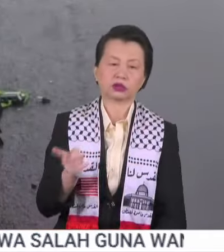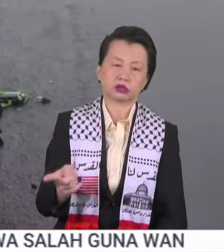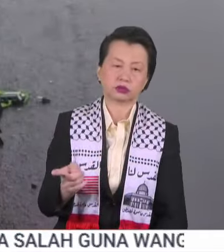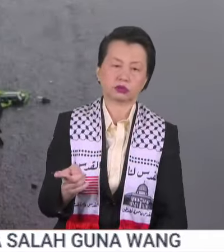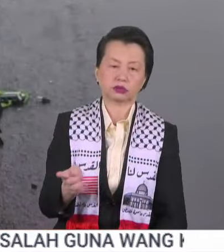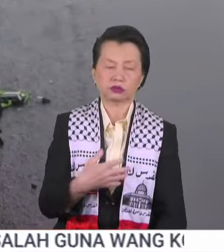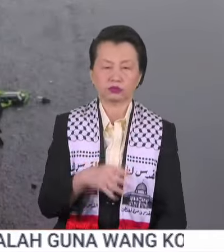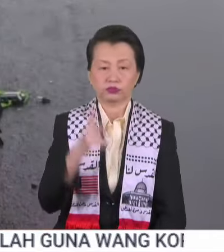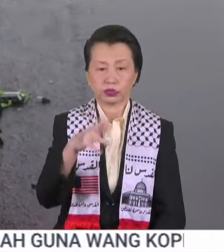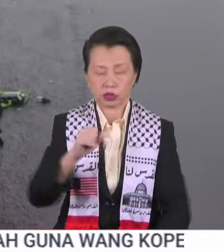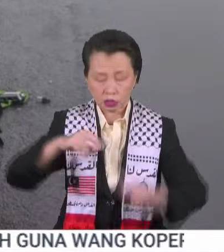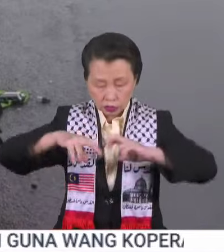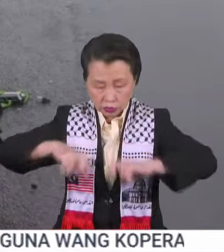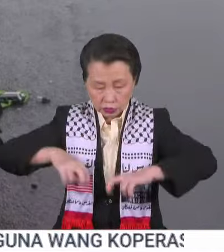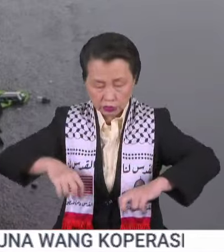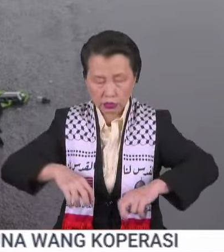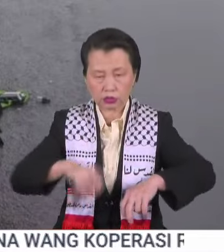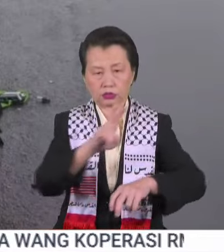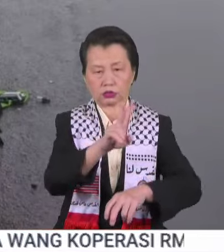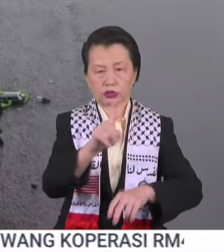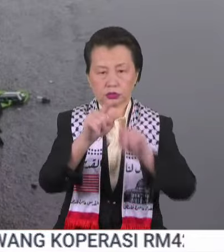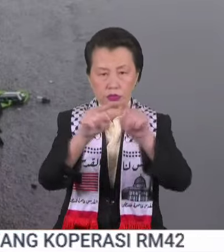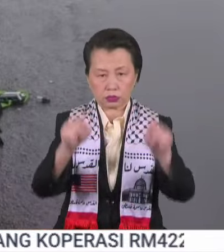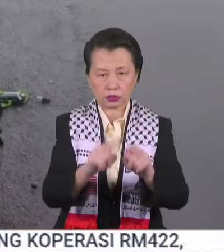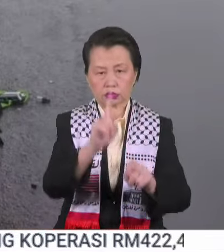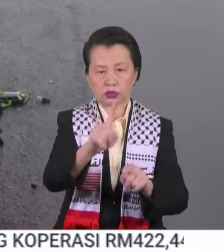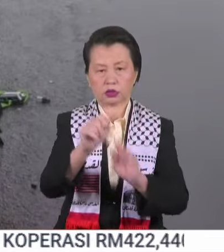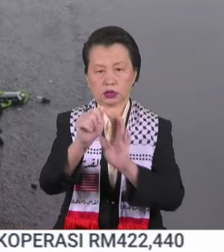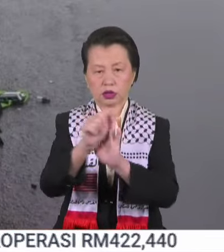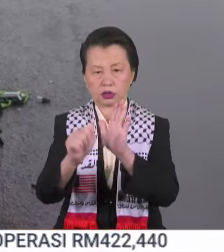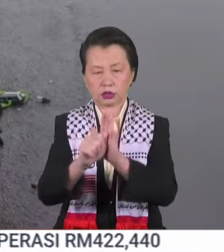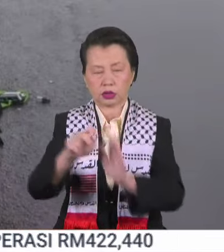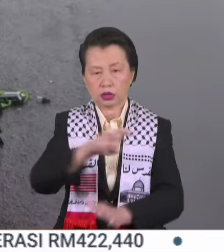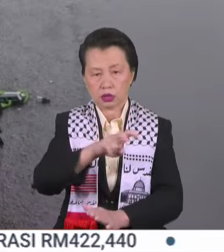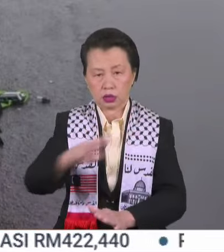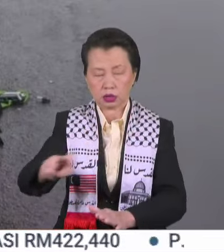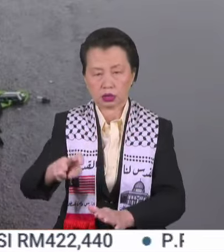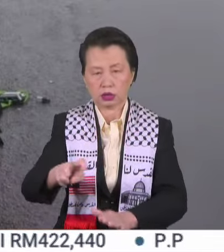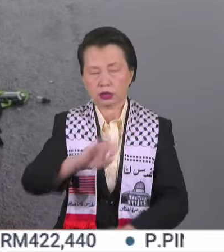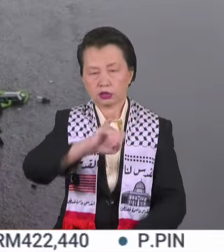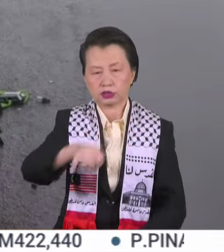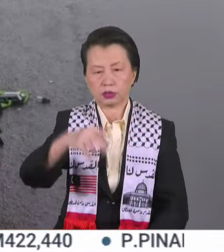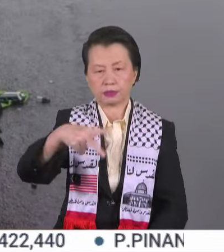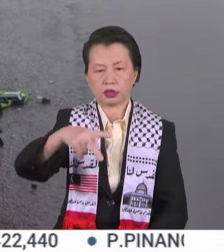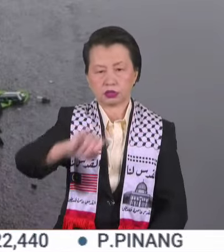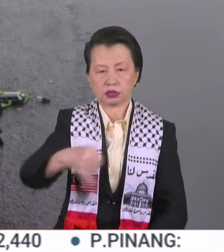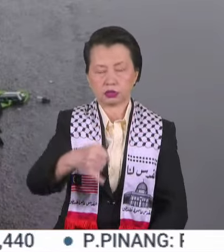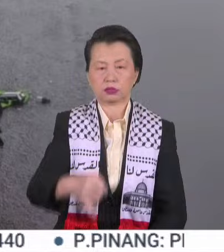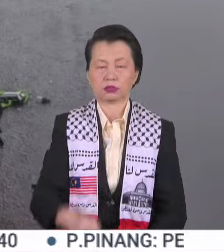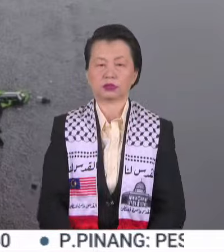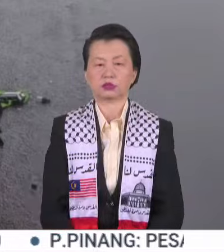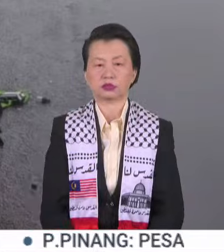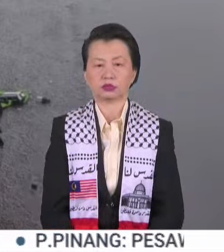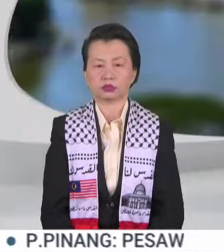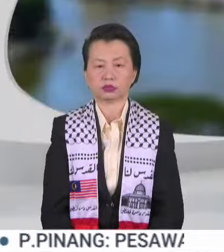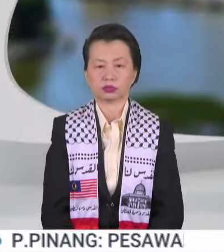kejadian. Kes disiasat di bawah Seksyen 41-1 Akta Pengangkutan Jalan 1987.